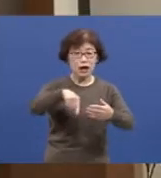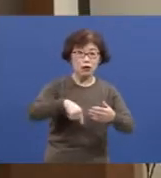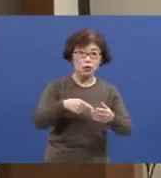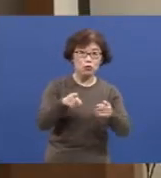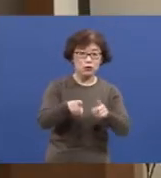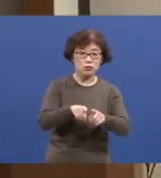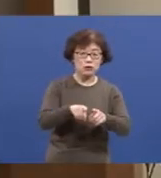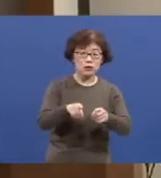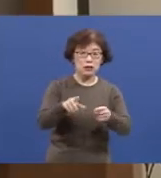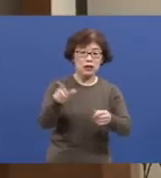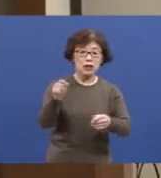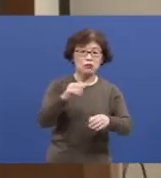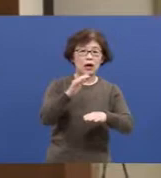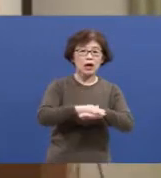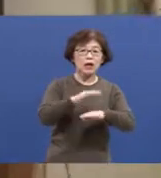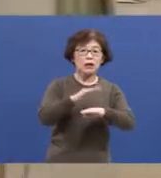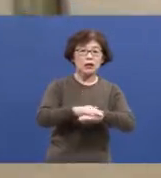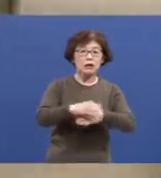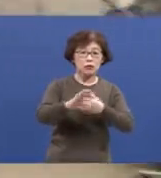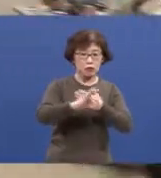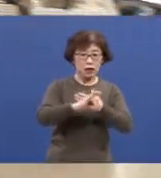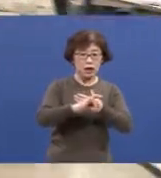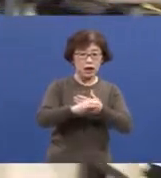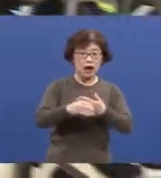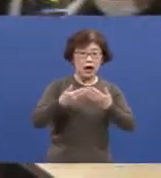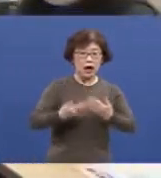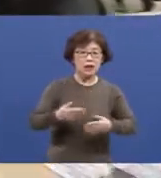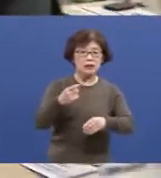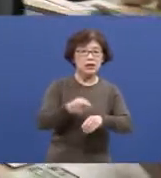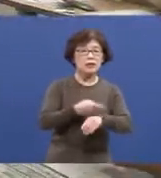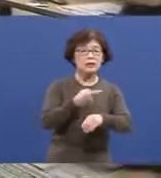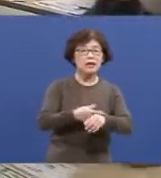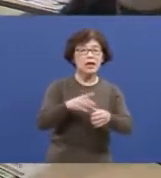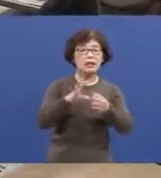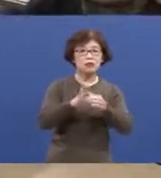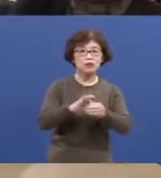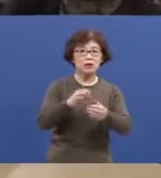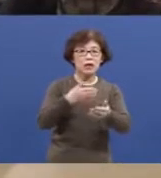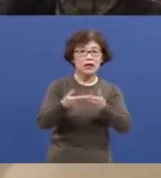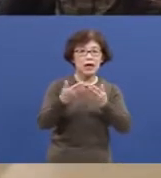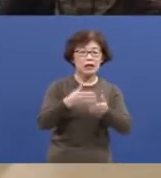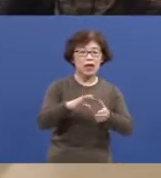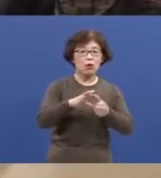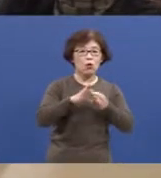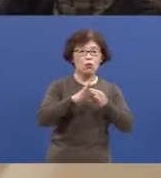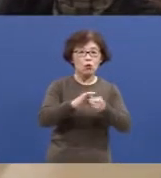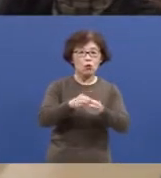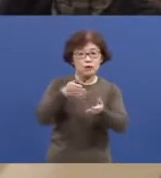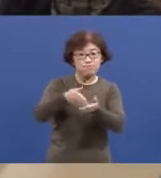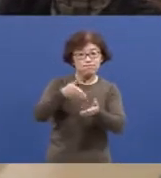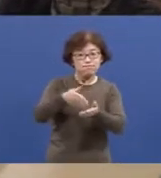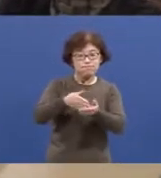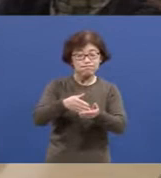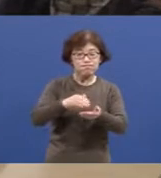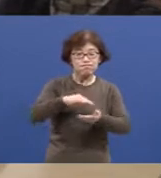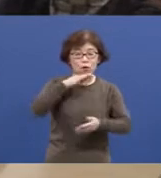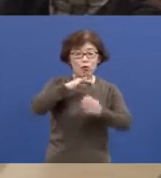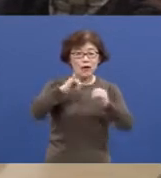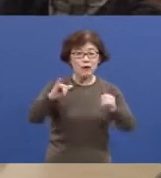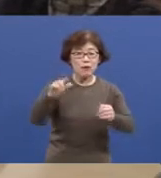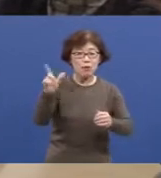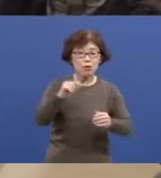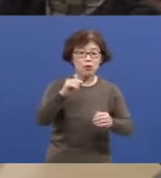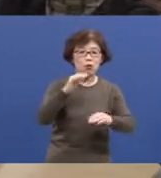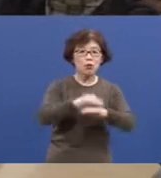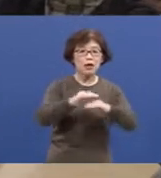緒に、使い方の例や安全性について体験を通してお伝えできれば、高齢者も使い慣れて利